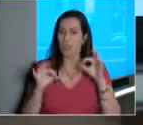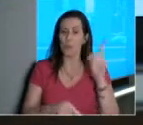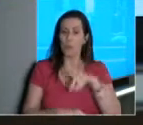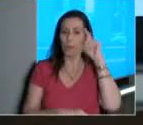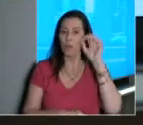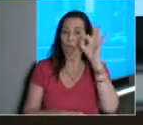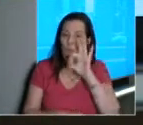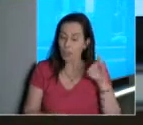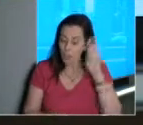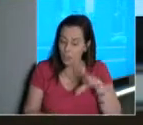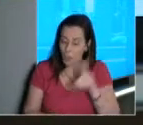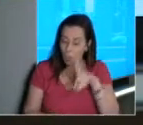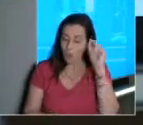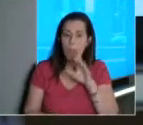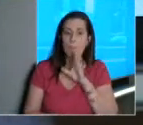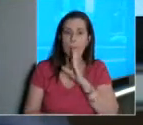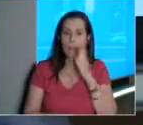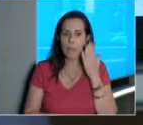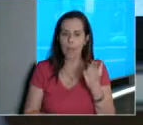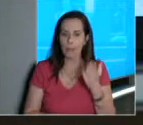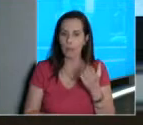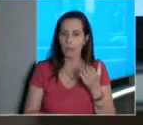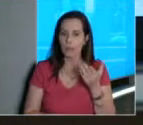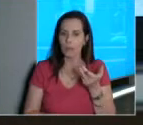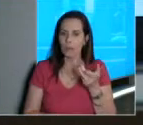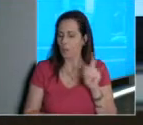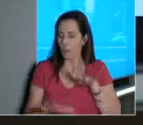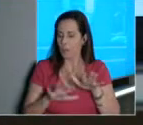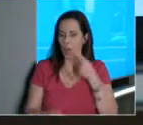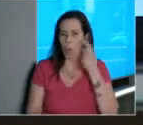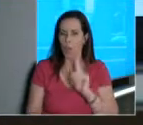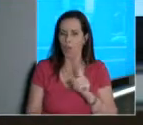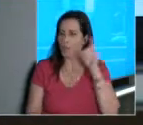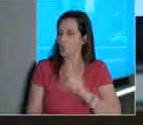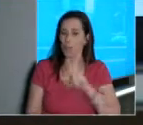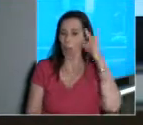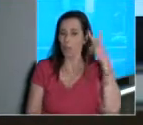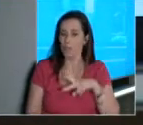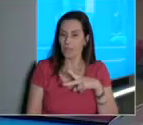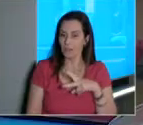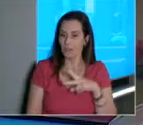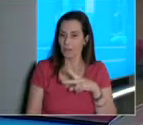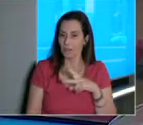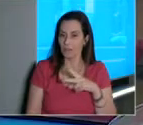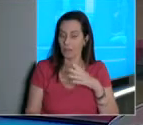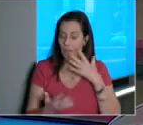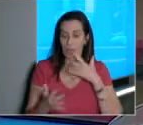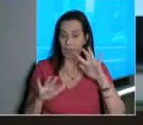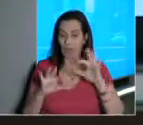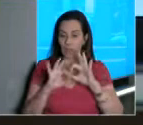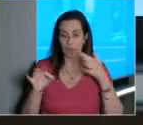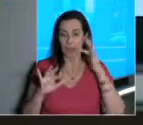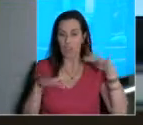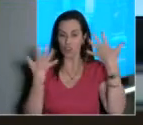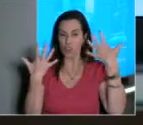תל אביב ועדיין בוערת בדרום תל אביב, זו בעיה שנמצאת מתחת לרדאר של המדינה הזאת, ואנשים לא מבינים שעבר עשור מאז שזה התחיל, אבל